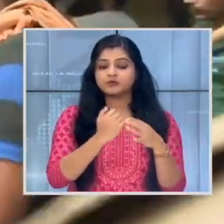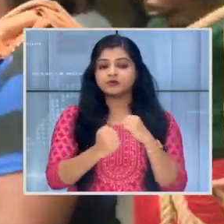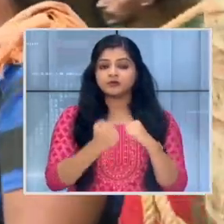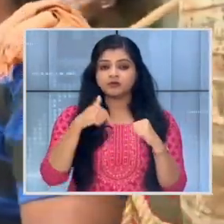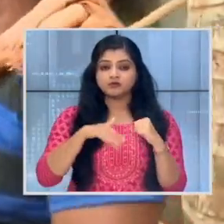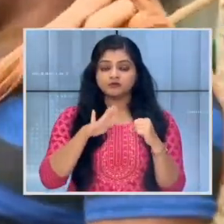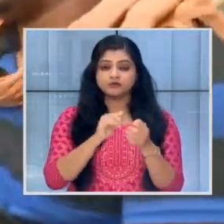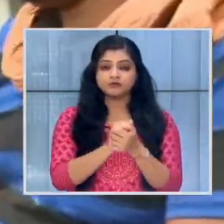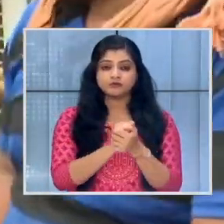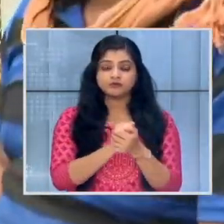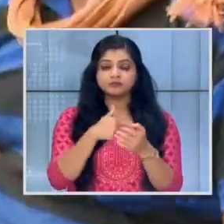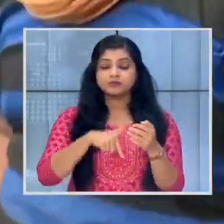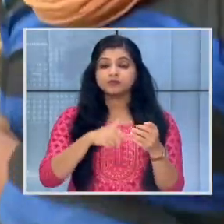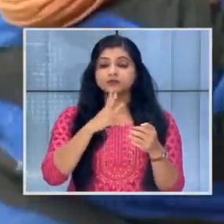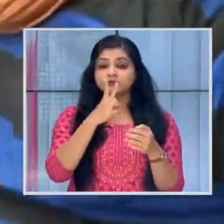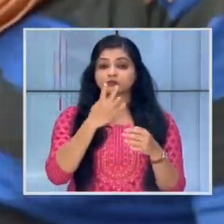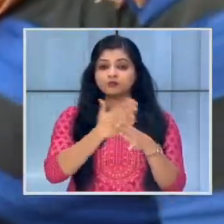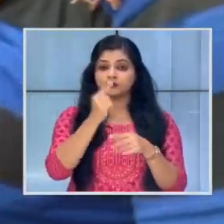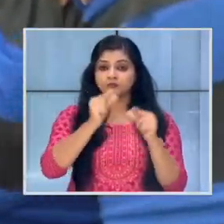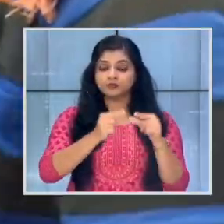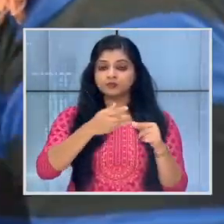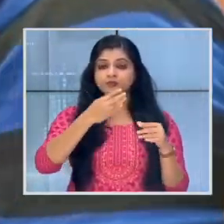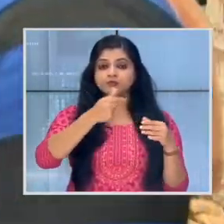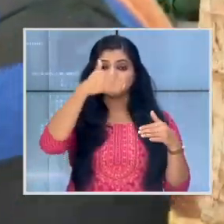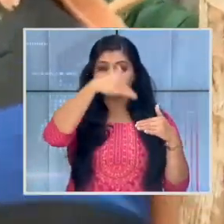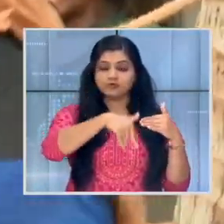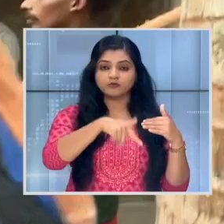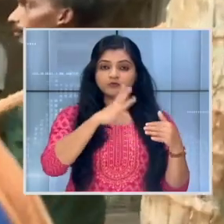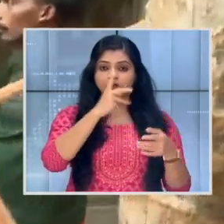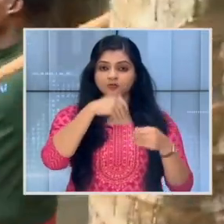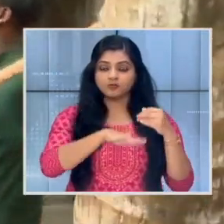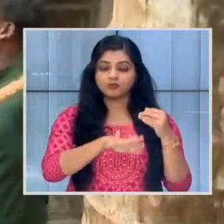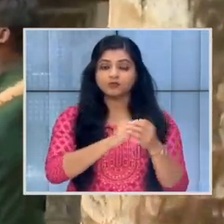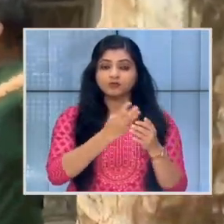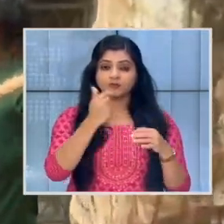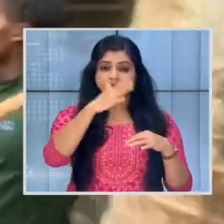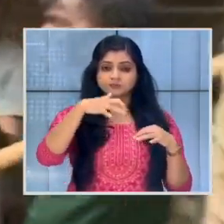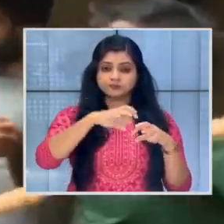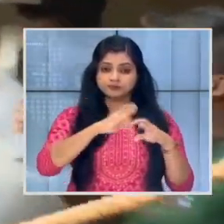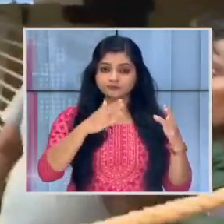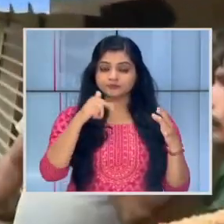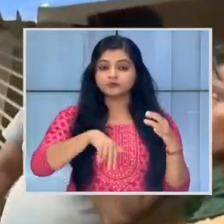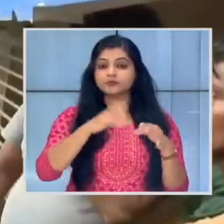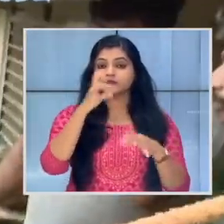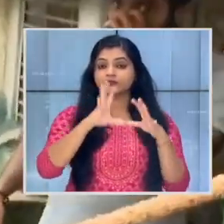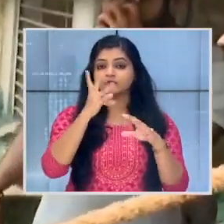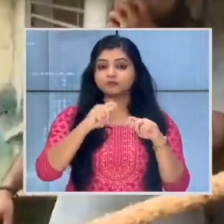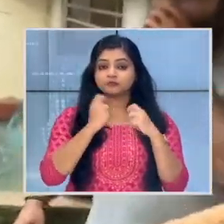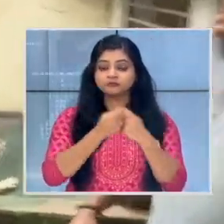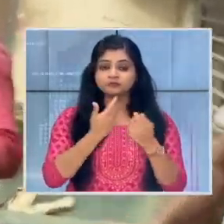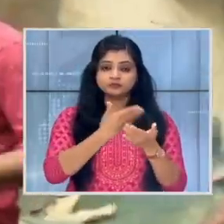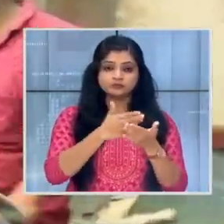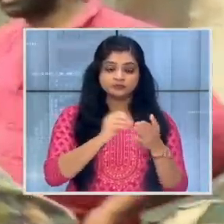2 തൊഴിലാളികളാണ് ഇതിനകത്തുള്ളത്, ഈ കിണറിനകത്തുള്ളത്. അവിടെ നിന്നും മണ്ണ് മാറ്റിയതിന് ശേഷം അത് ഇവിടെ നിന്ന് ഫയർഫോഴ്സ് ഉദ്യോഗസ്ഥർ ഉൾപ്പെടെയുള്ളവർ ചേർന്ന് നീക്കം